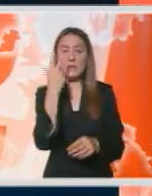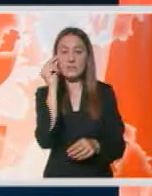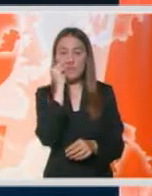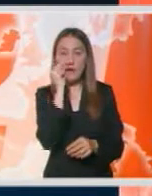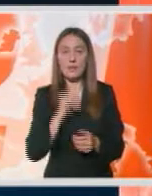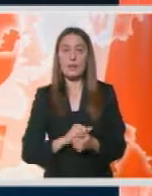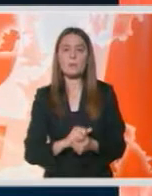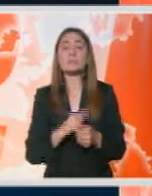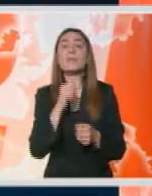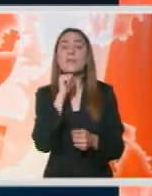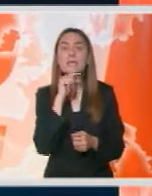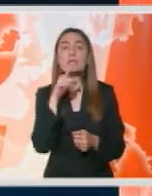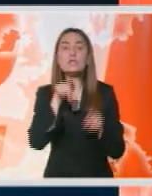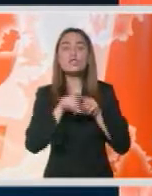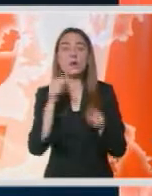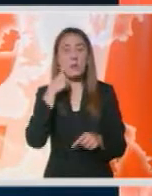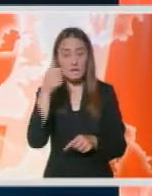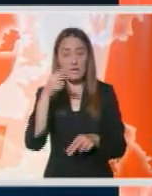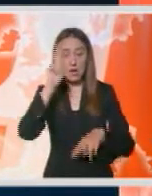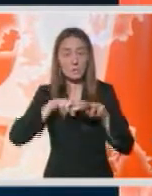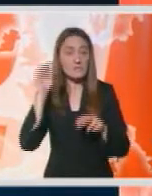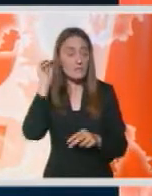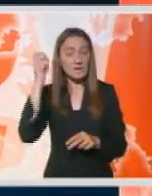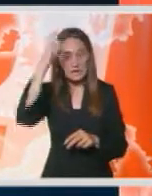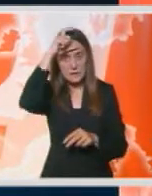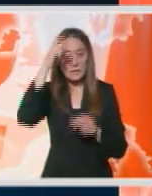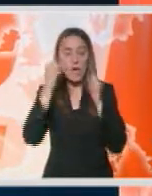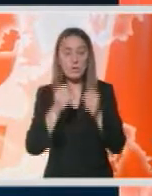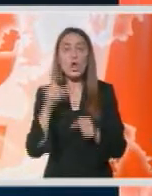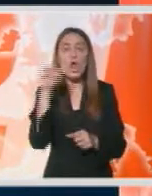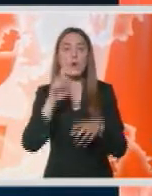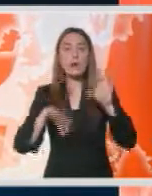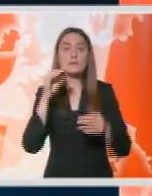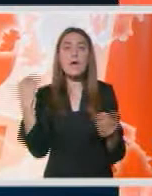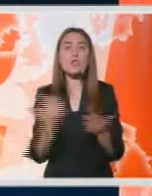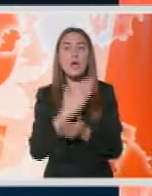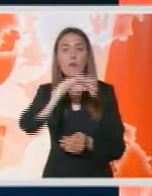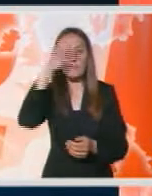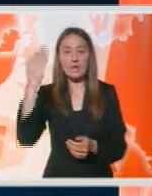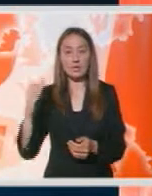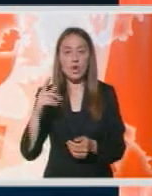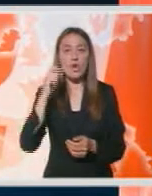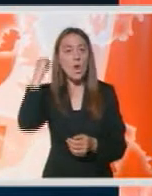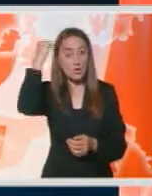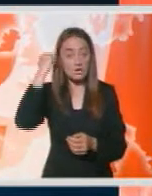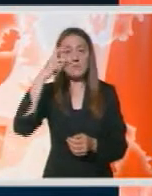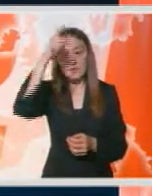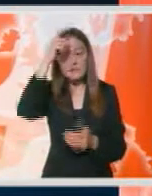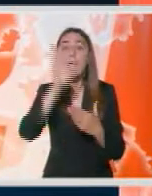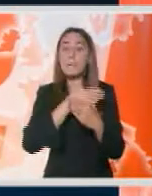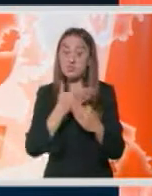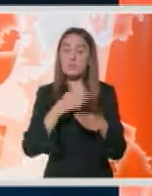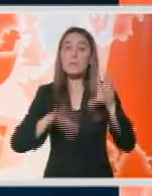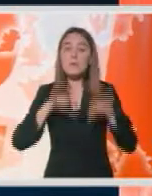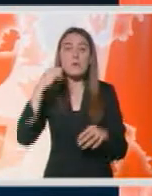maja. Istoga dana će po odluci vlade Srbije biti održani lokalni izbori u Novom Brdu. Za kosovske Srbe, međutim, izbori